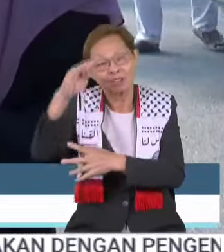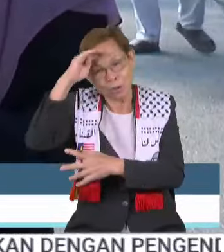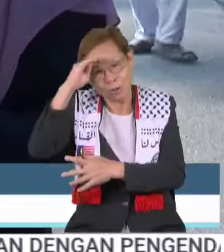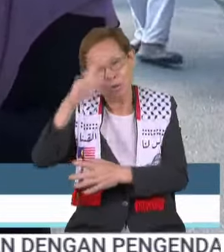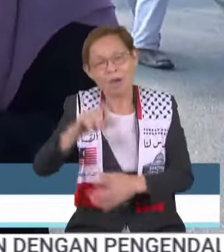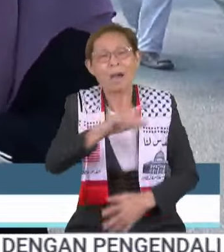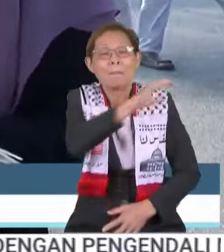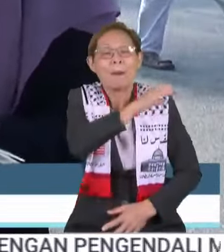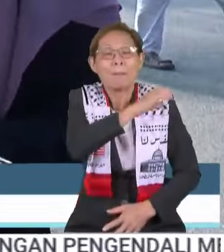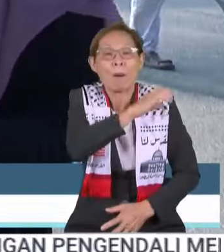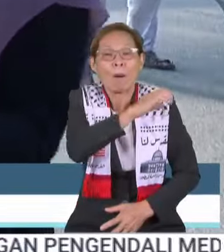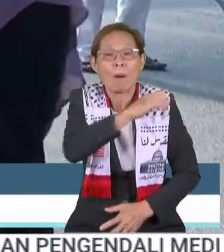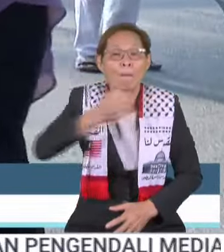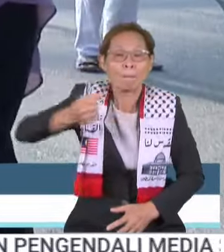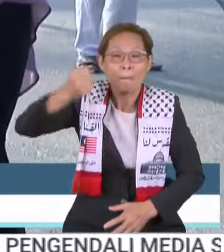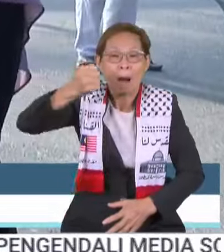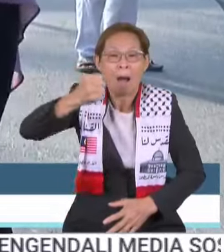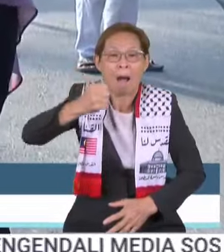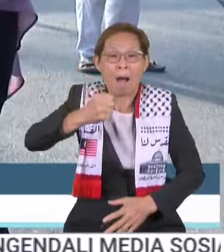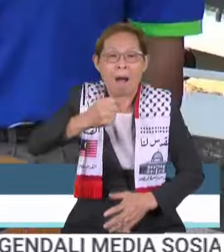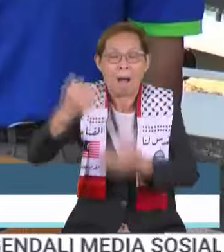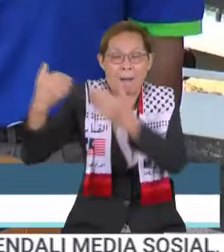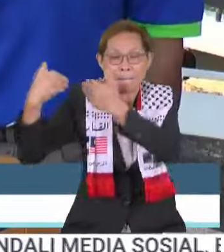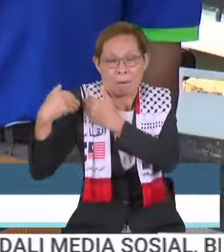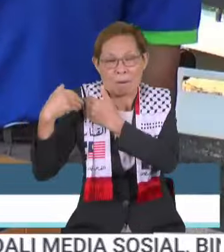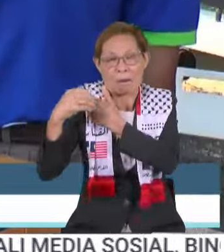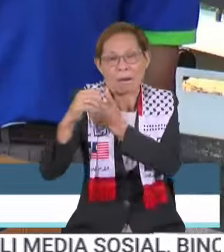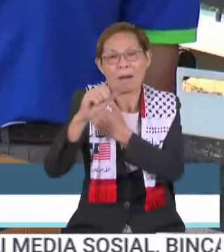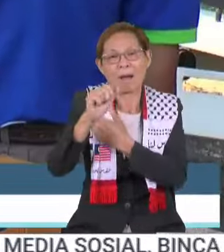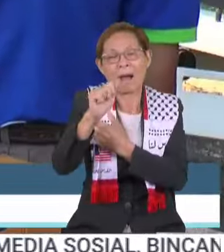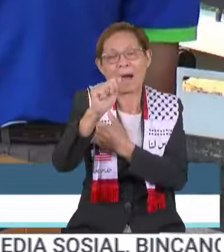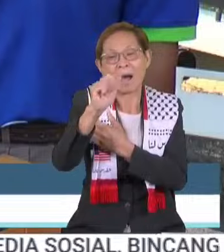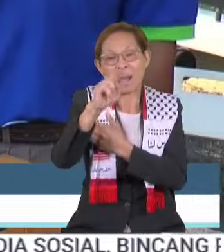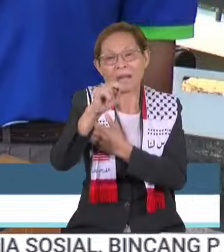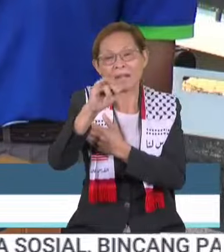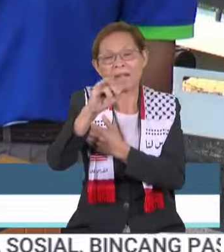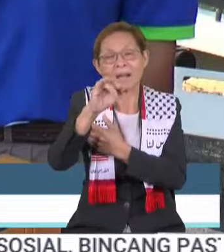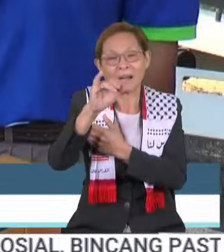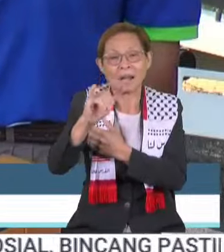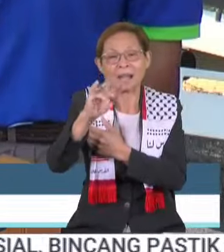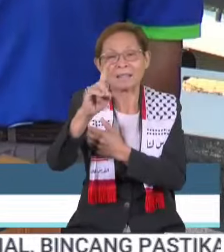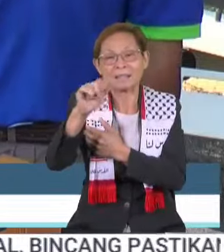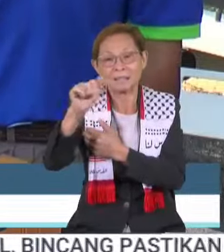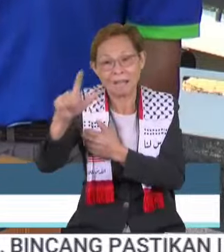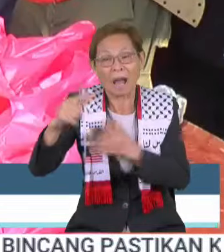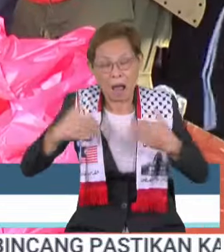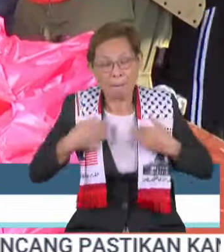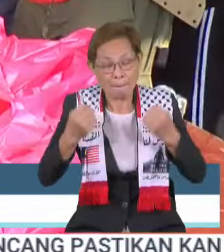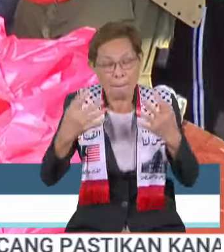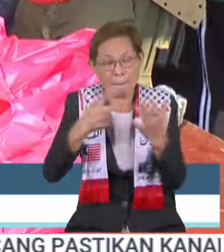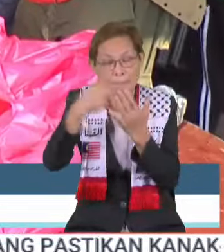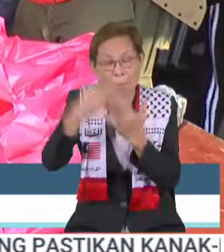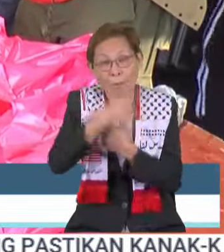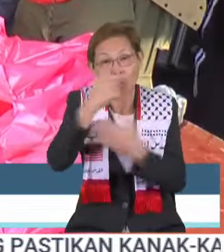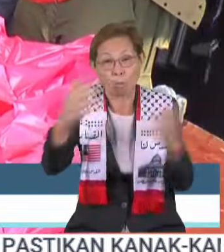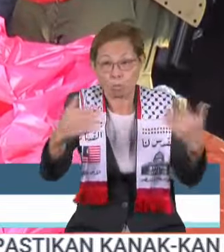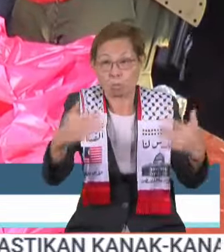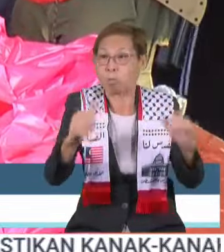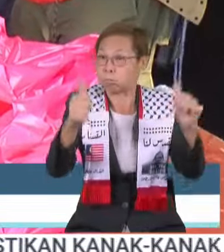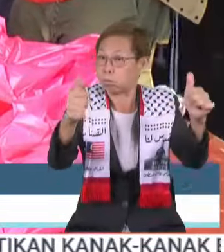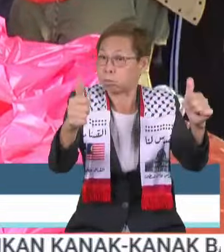Pengerusi Lembaga Pemegang Amanah Yayasan Berkenaan, Aidil Azwal Zainuddin Bahasrat mengadakan lebih banyak program seumpama itu berikutan sambutan baik